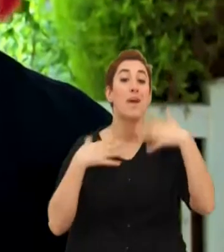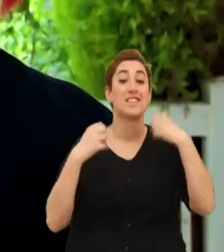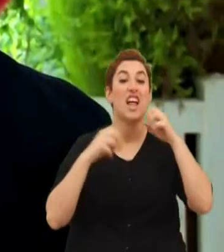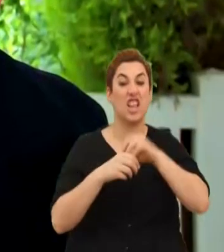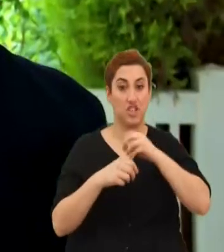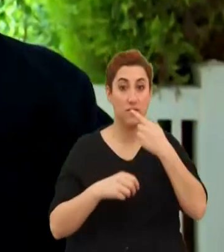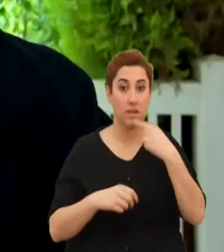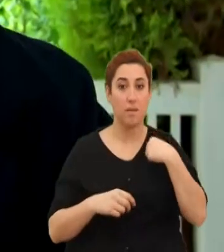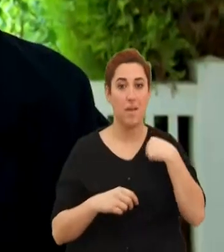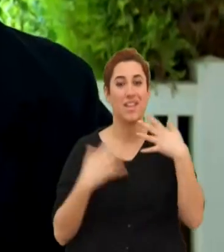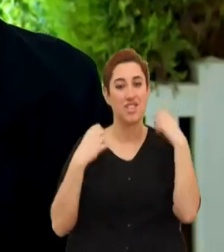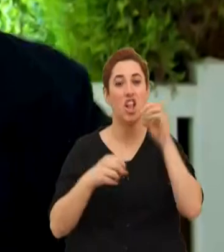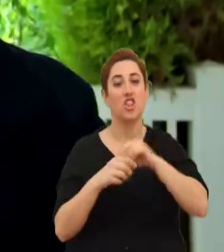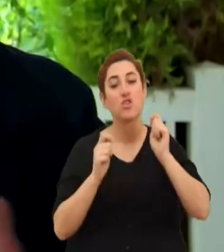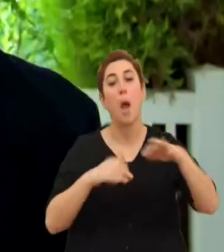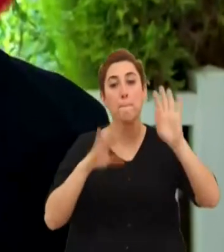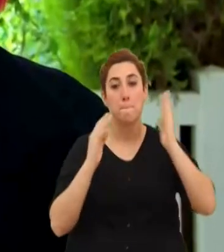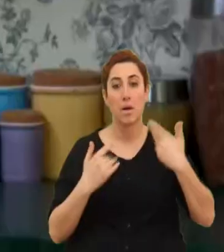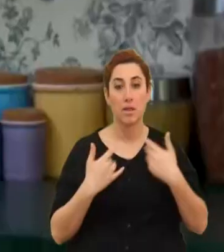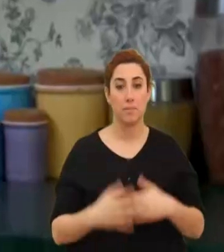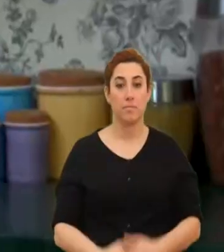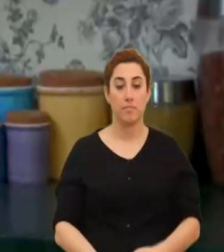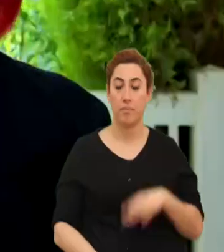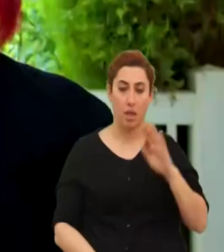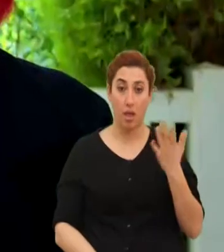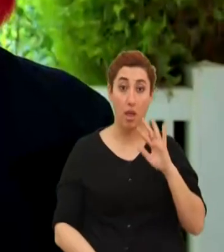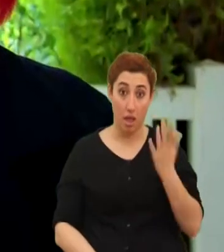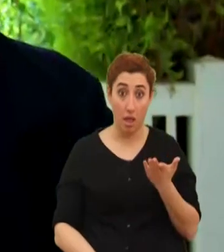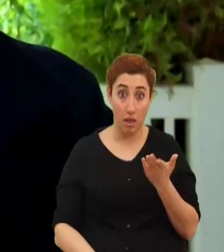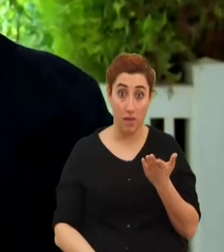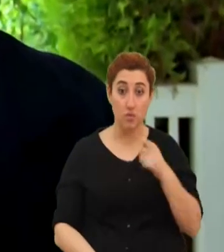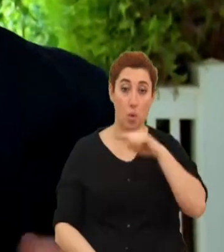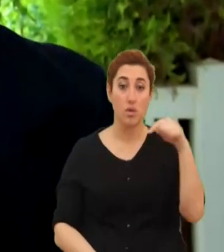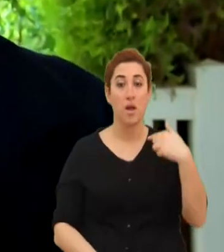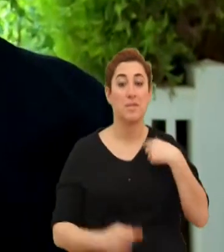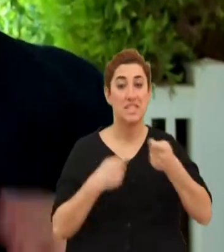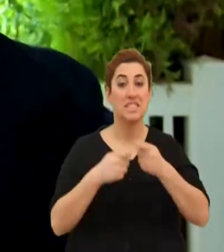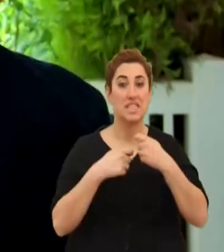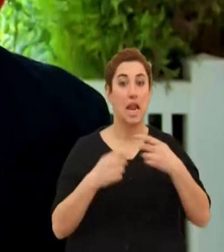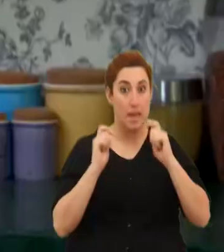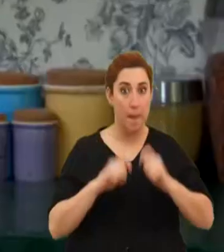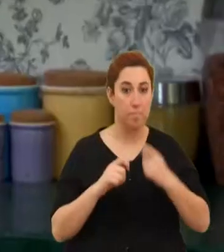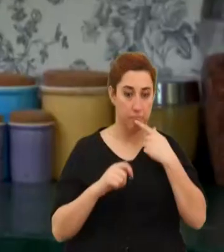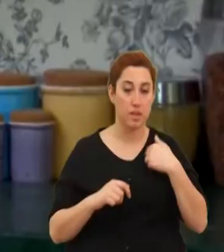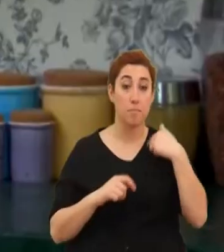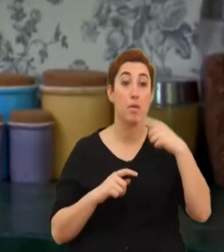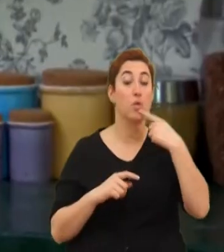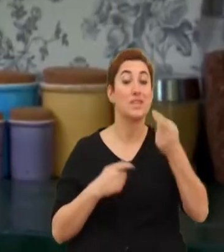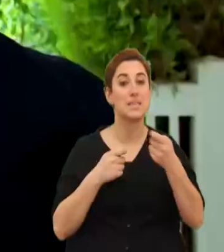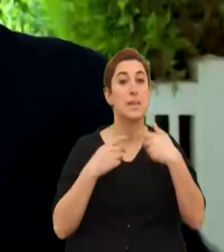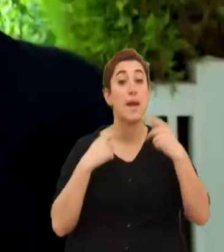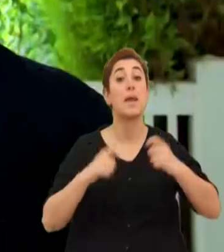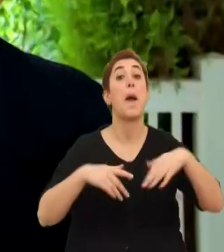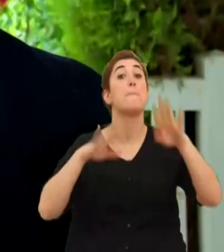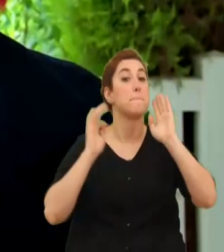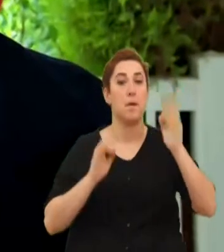sağlıkları için dedin ya. Ben de sağlıkları için yapmadım işte. İyisi onlar bana ısrar ettiler yap diye. Ben de onlara ısrar